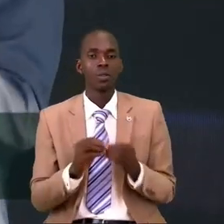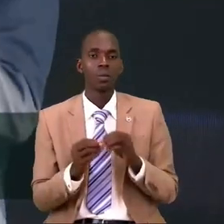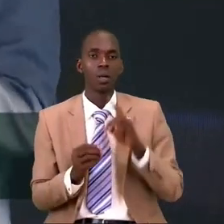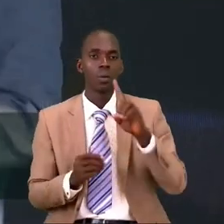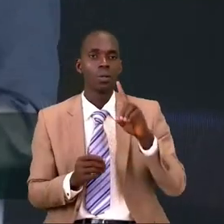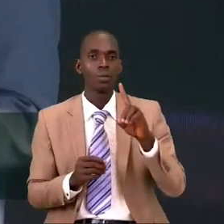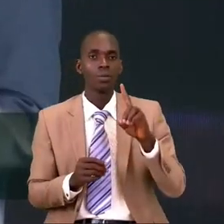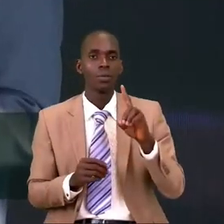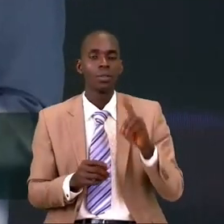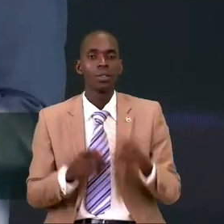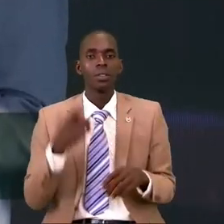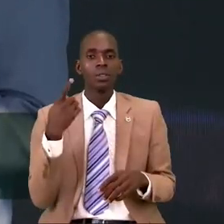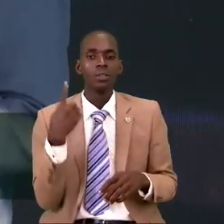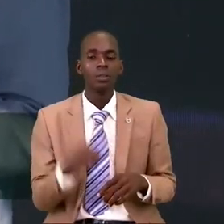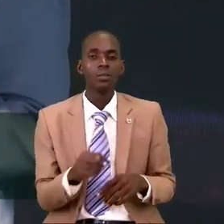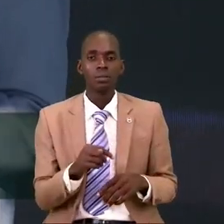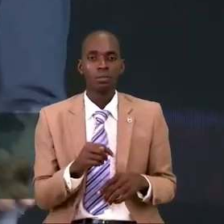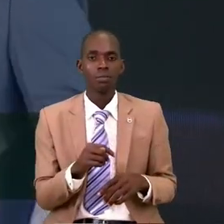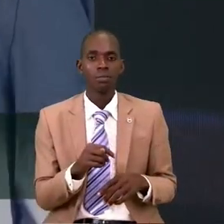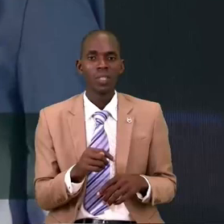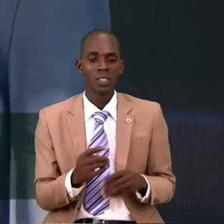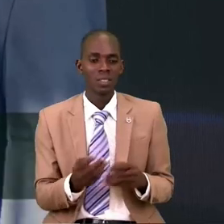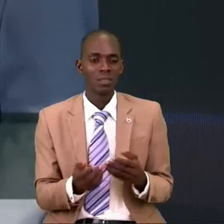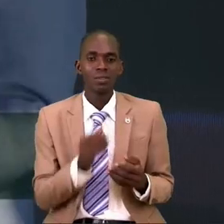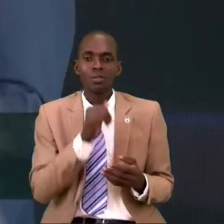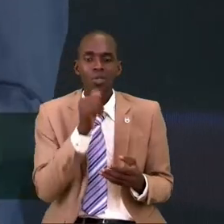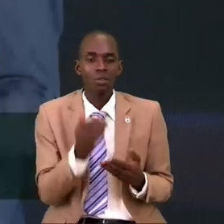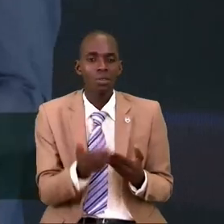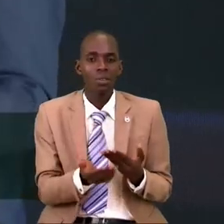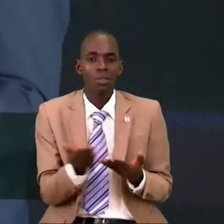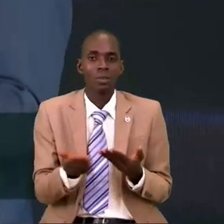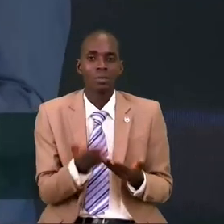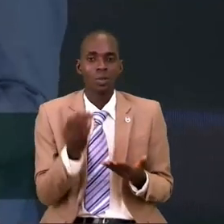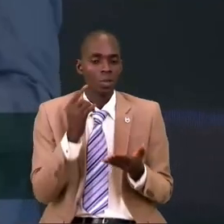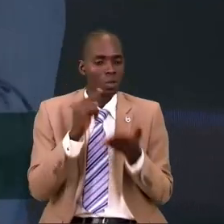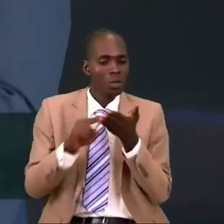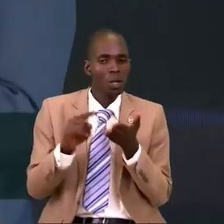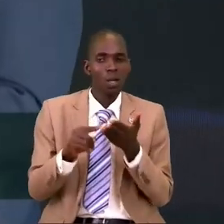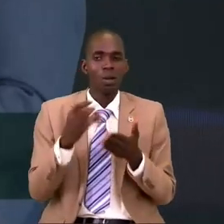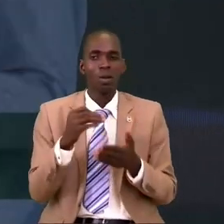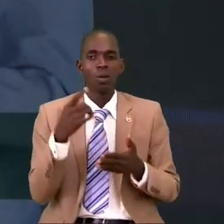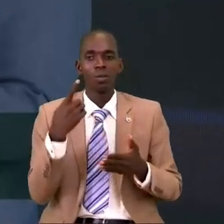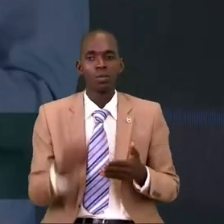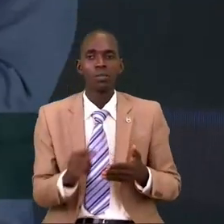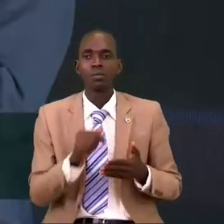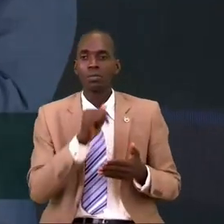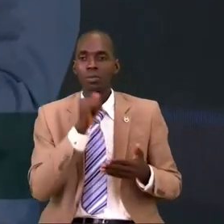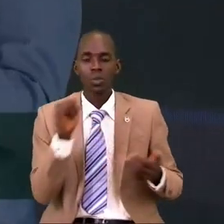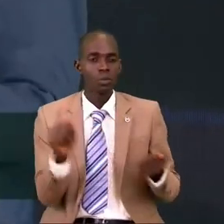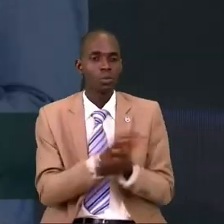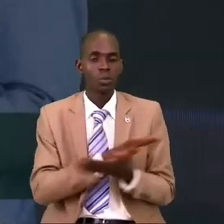l'observation inflexible du modèle impérissable. Deuxième élément,